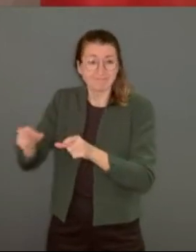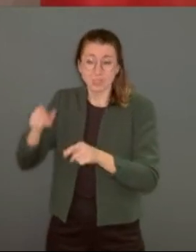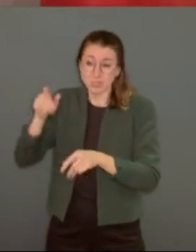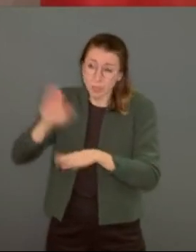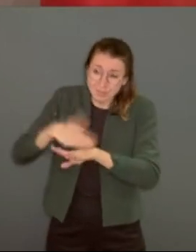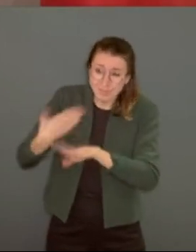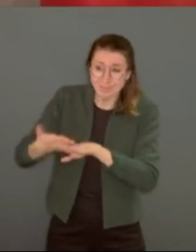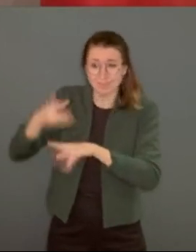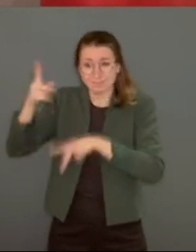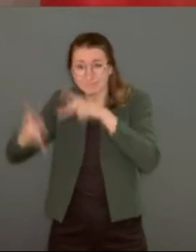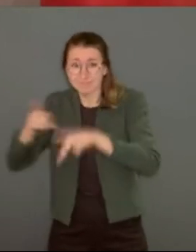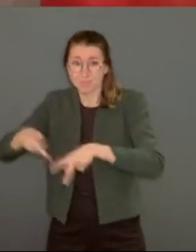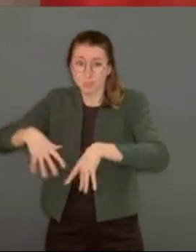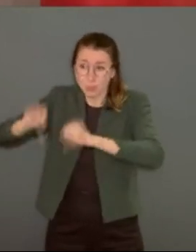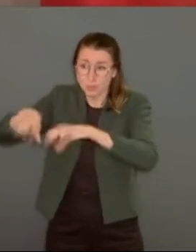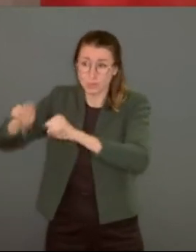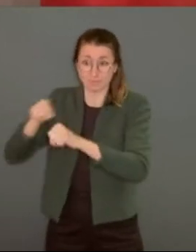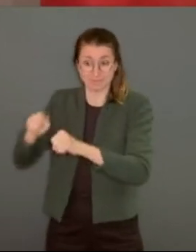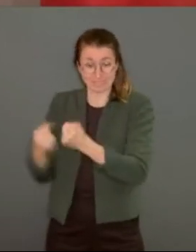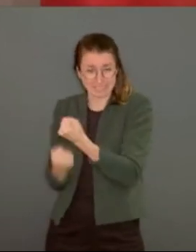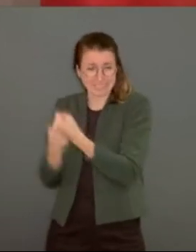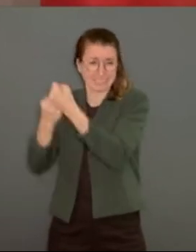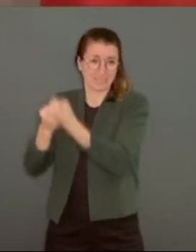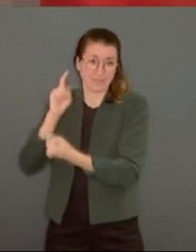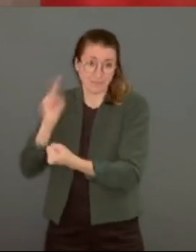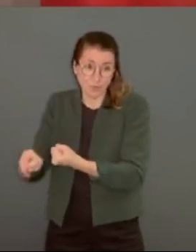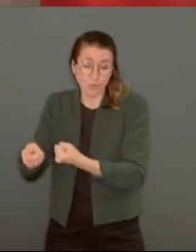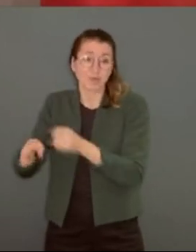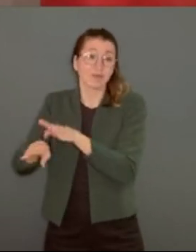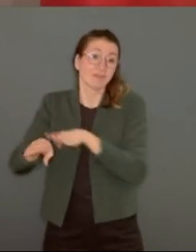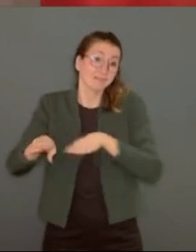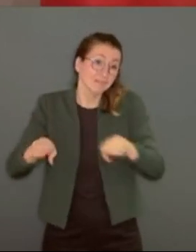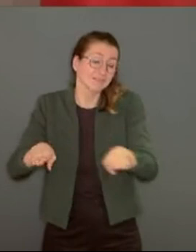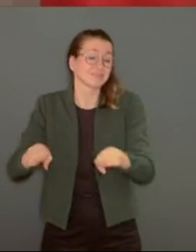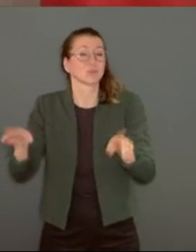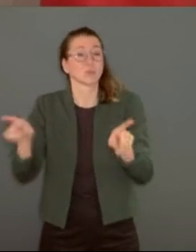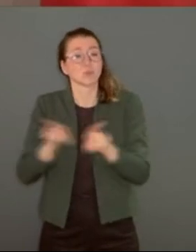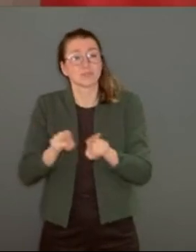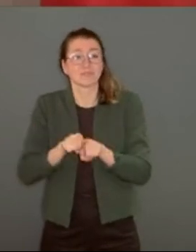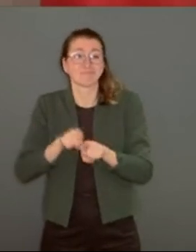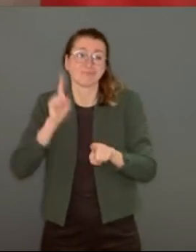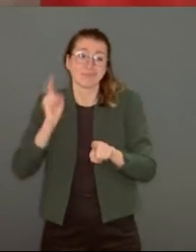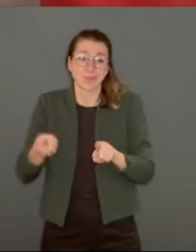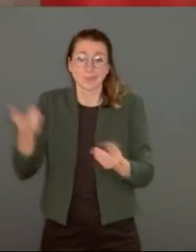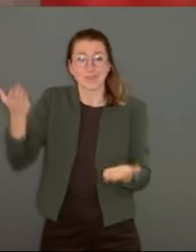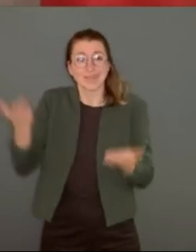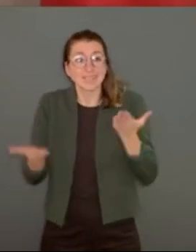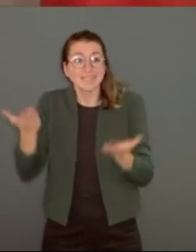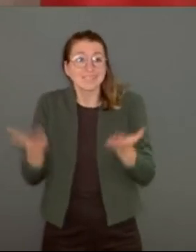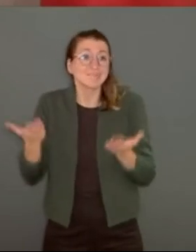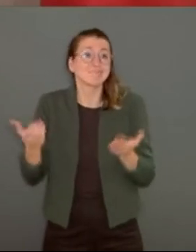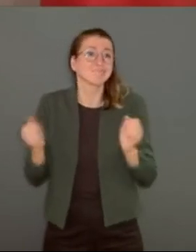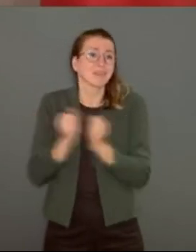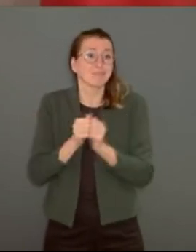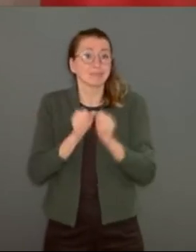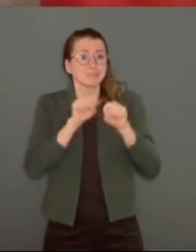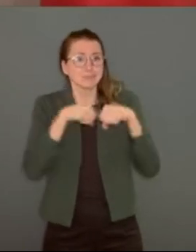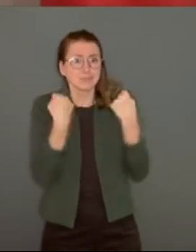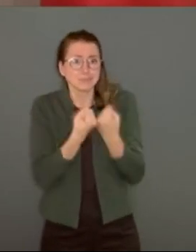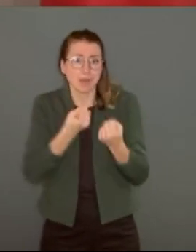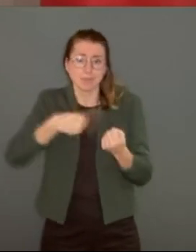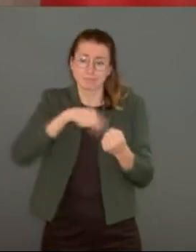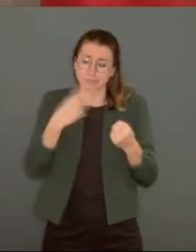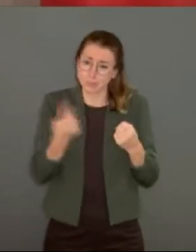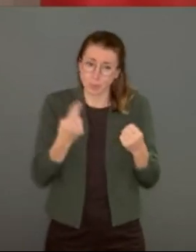et la situation terriblement difficile et éprouvante du personnel soignant, mais aussi un équilibre avec le lien social, ça vient d'être dit, la